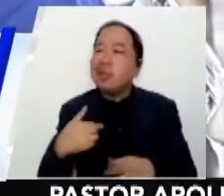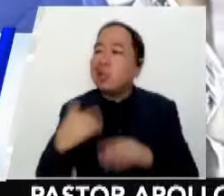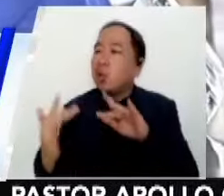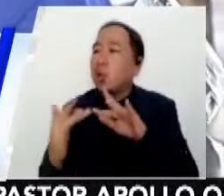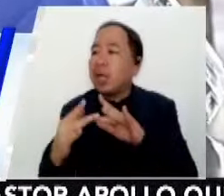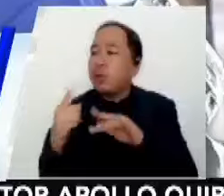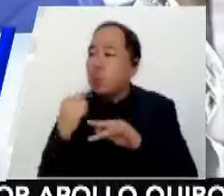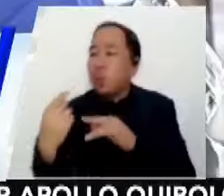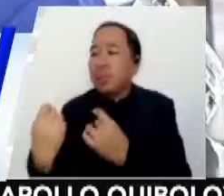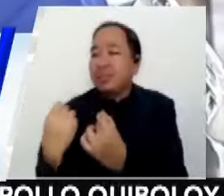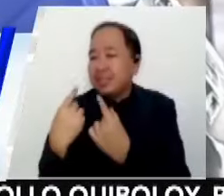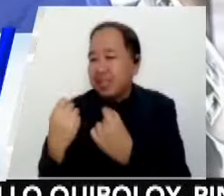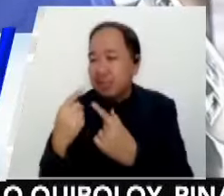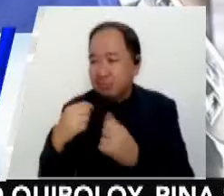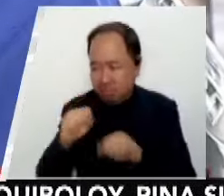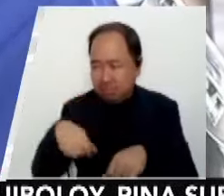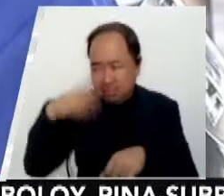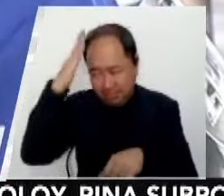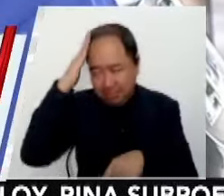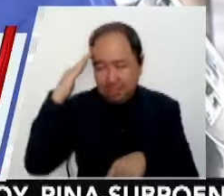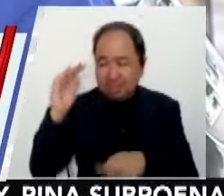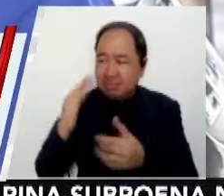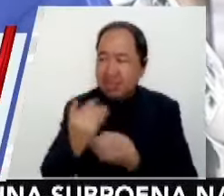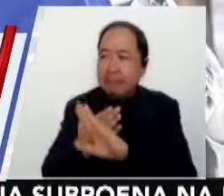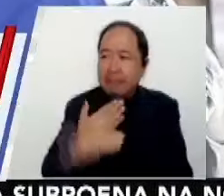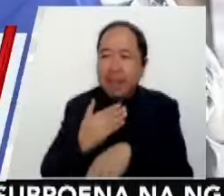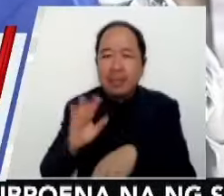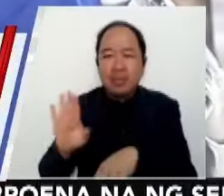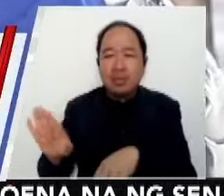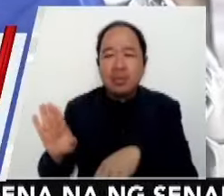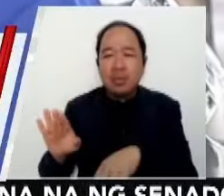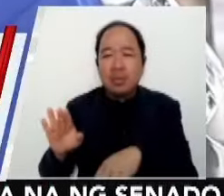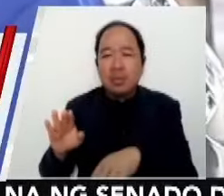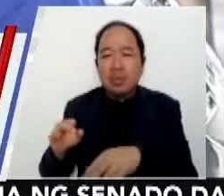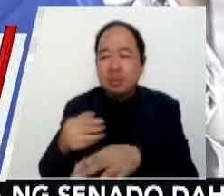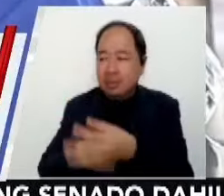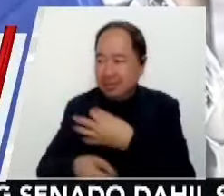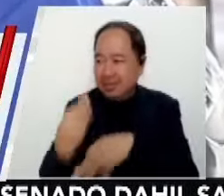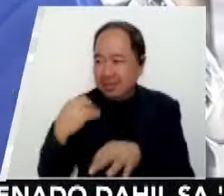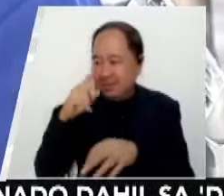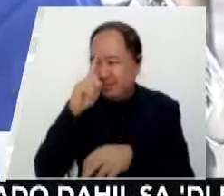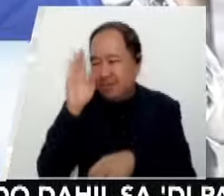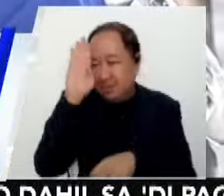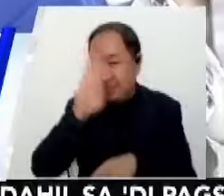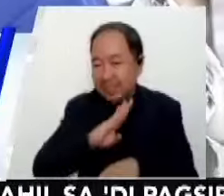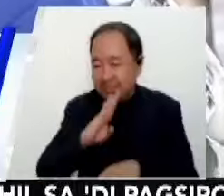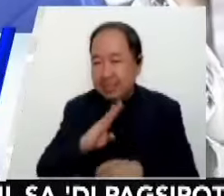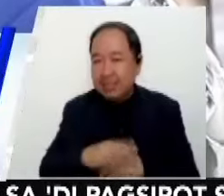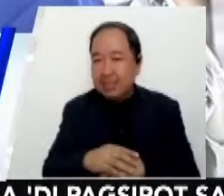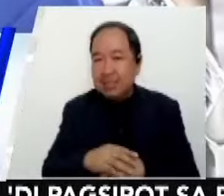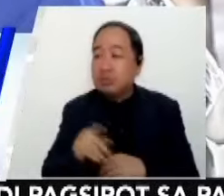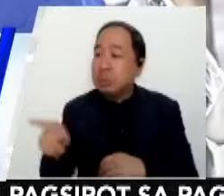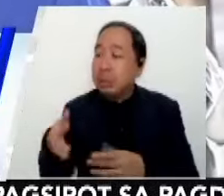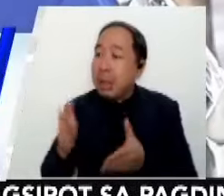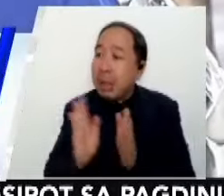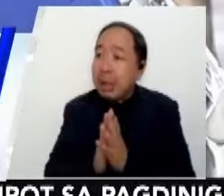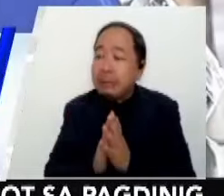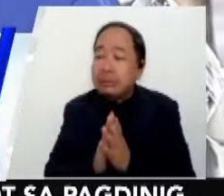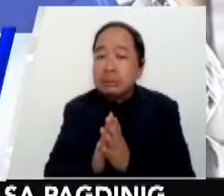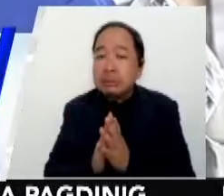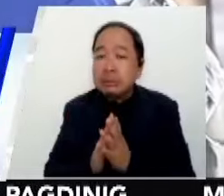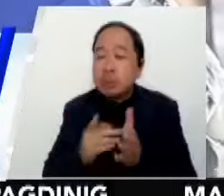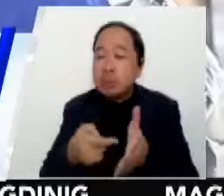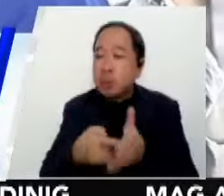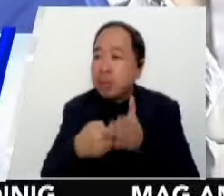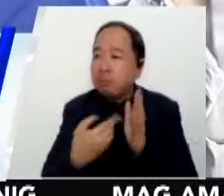ma'am, baka pwede po bang ibalik yung item kasi may damage. Hiningi niya po ako ng proof of